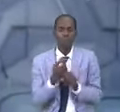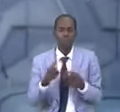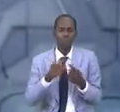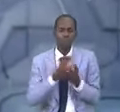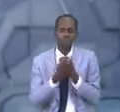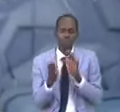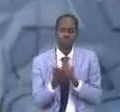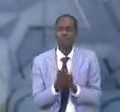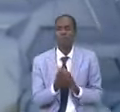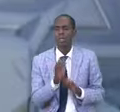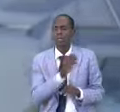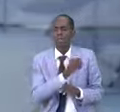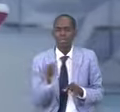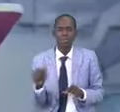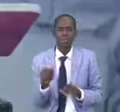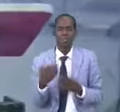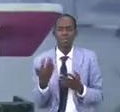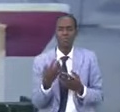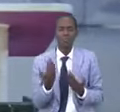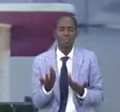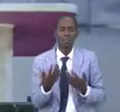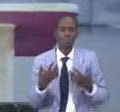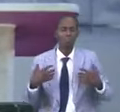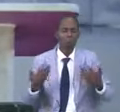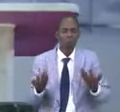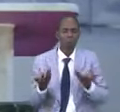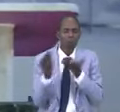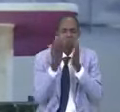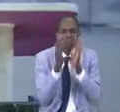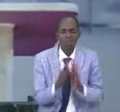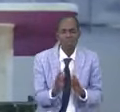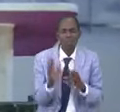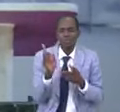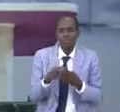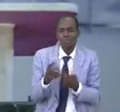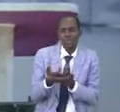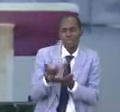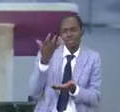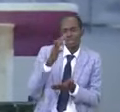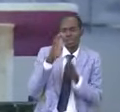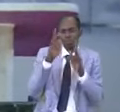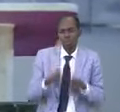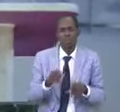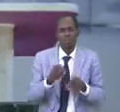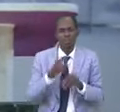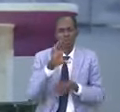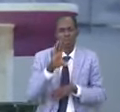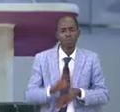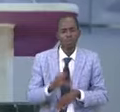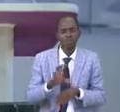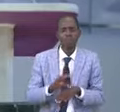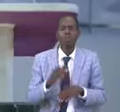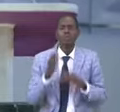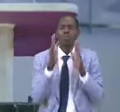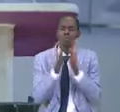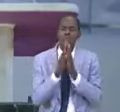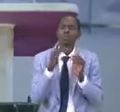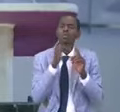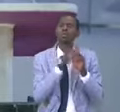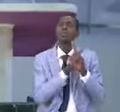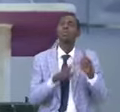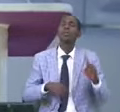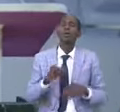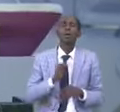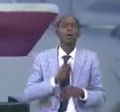du seigneur aide-moi aide-moi aide-moi aide-moi je veux pas abandonner il va pas